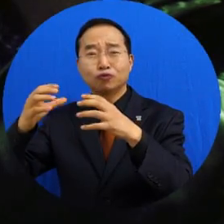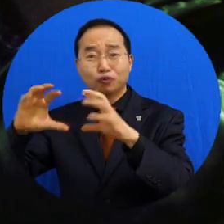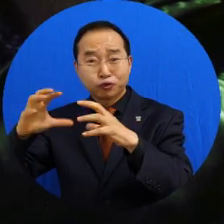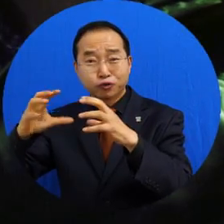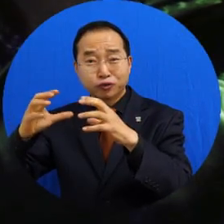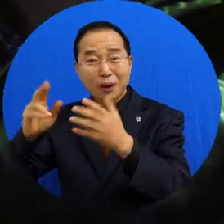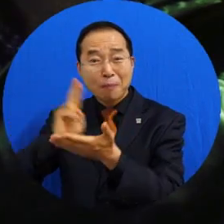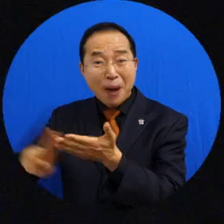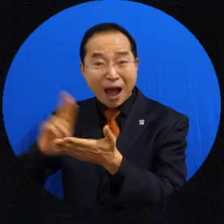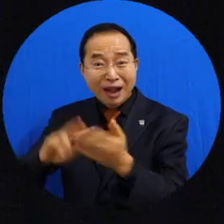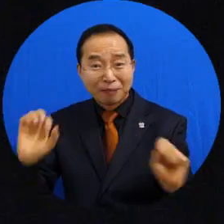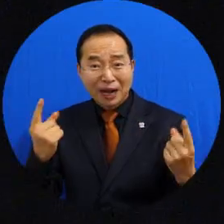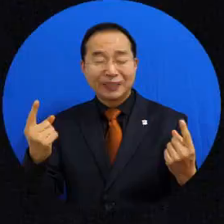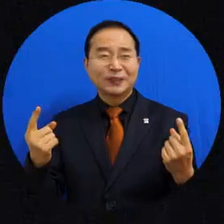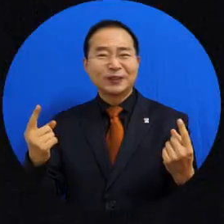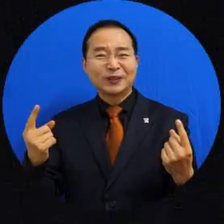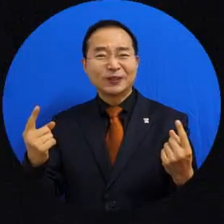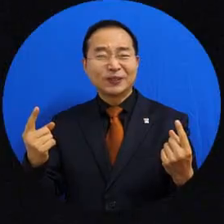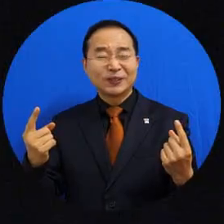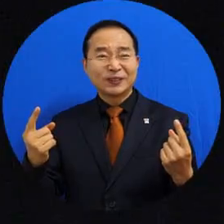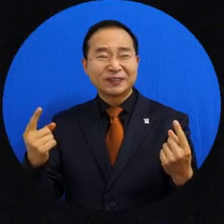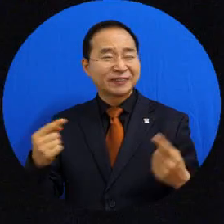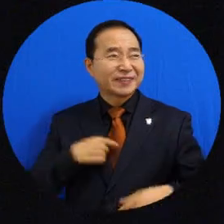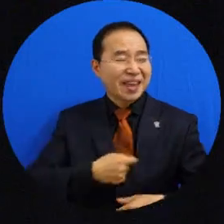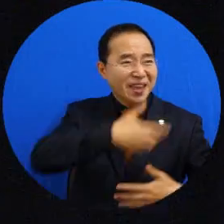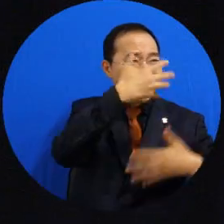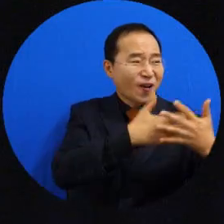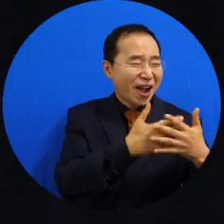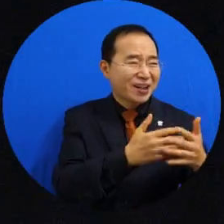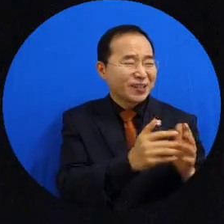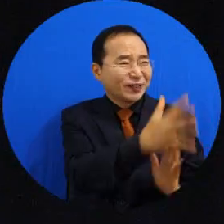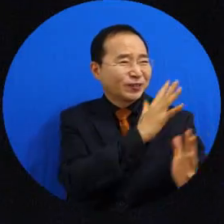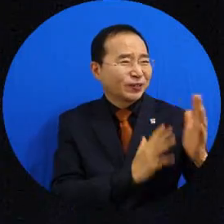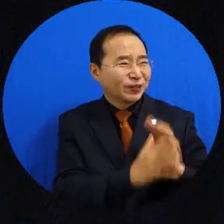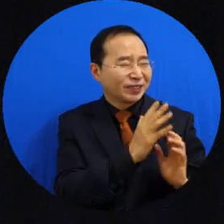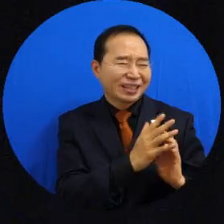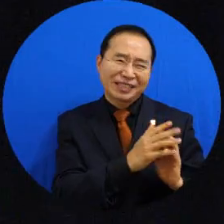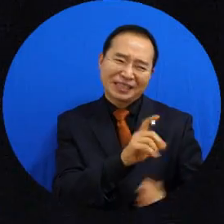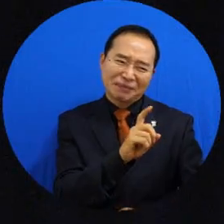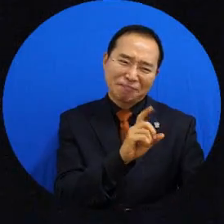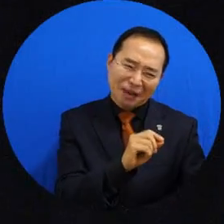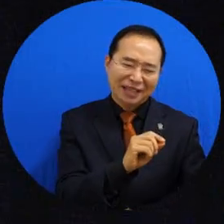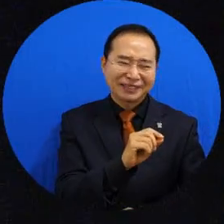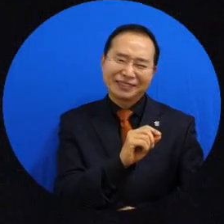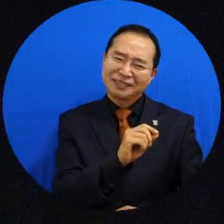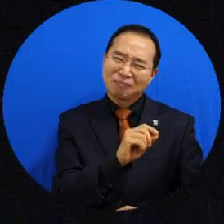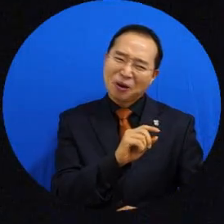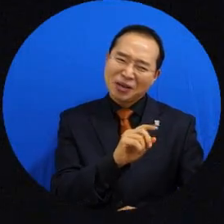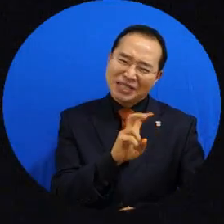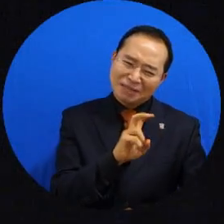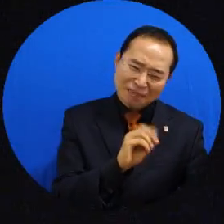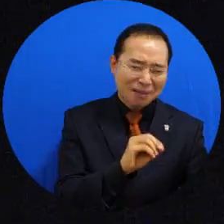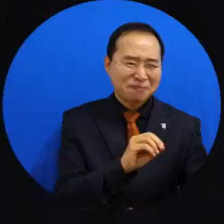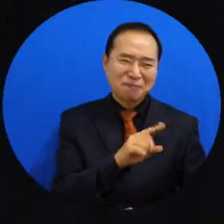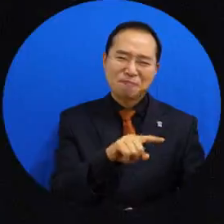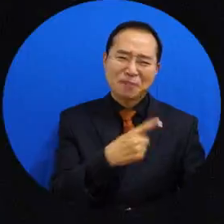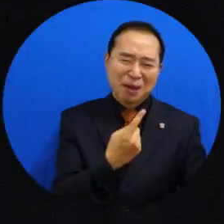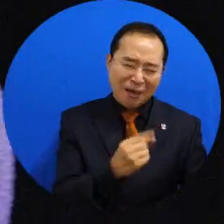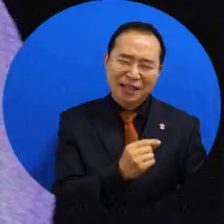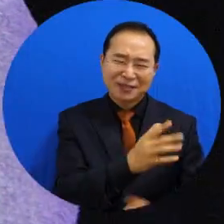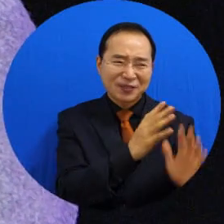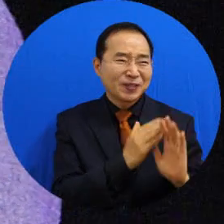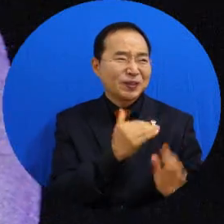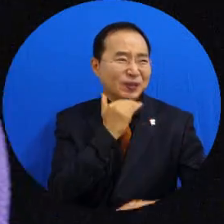사실 저도 만약 내 영화가 10만, 50만, 100만 혹은 니마 내